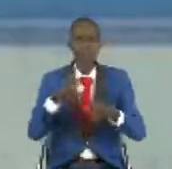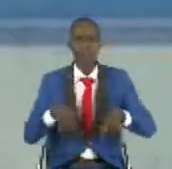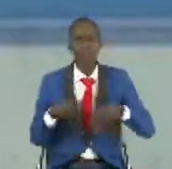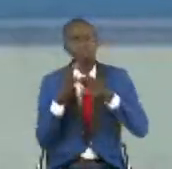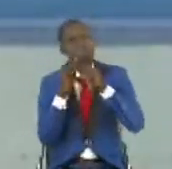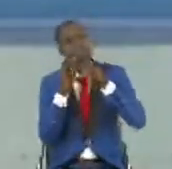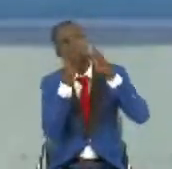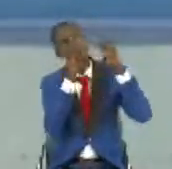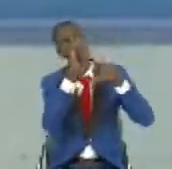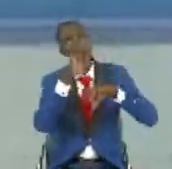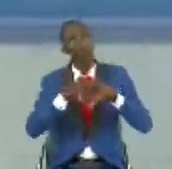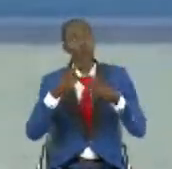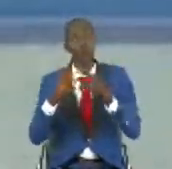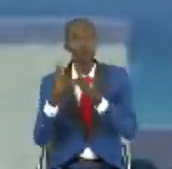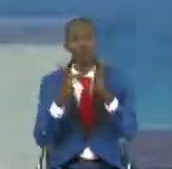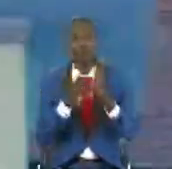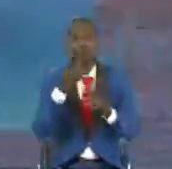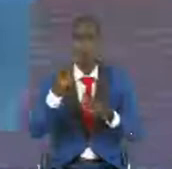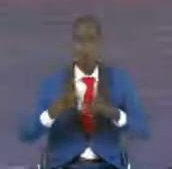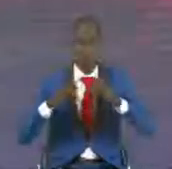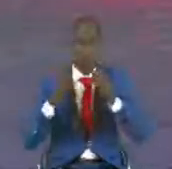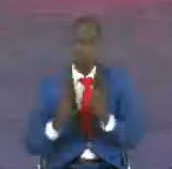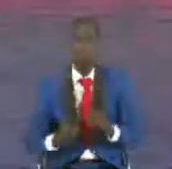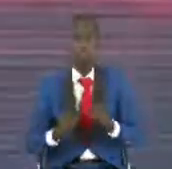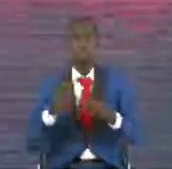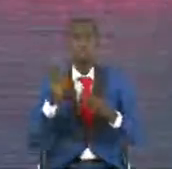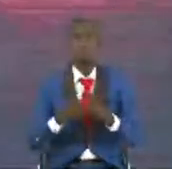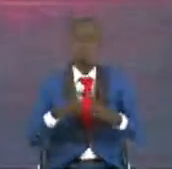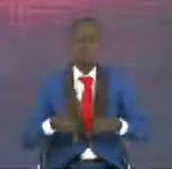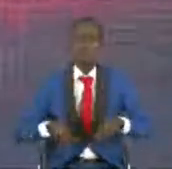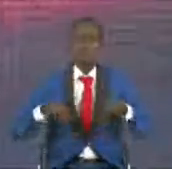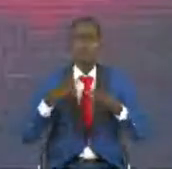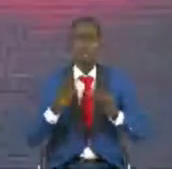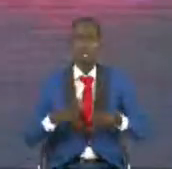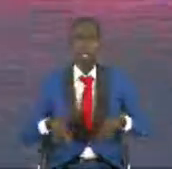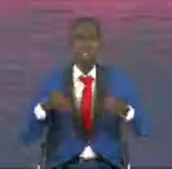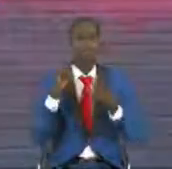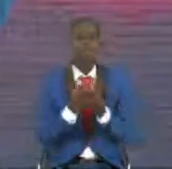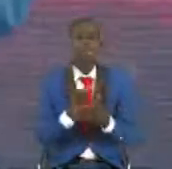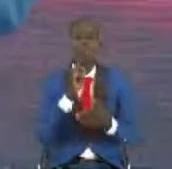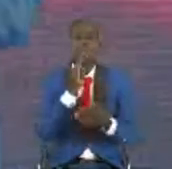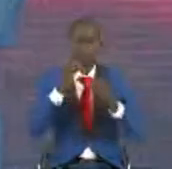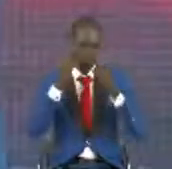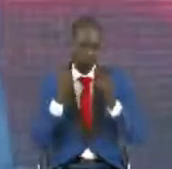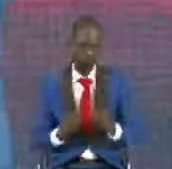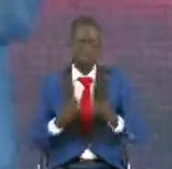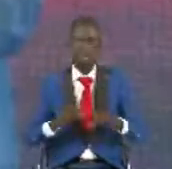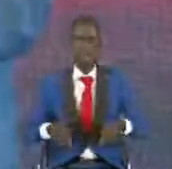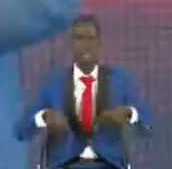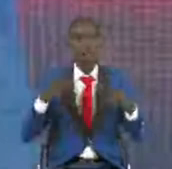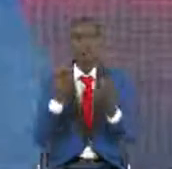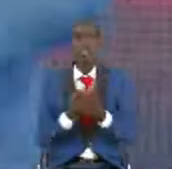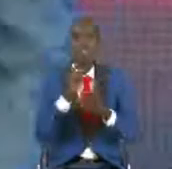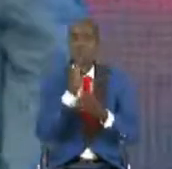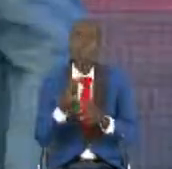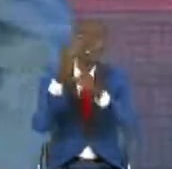les regards sur Jésus, tu veux la puissance pour mener une vie forte, une vie